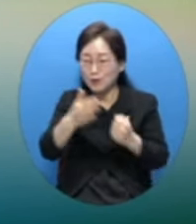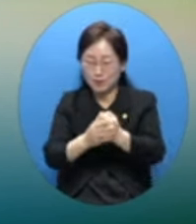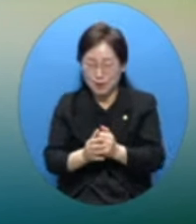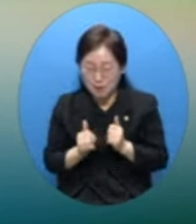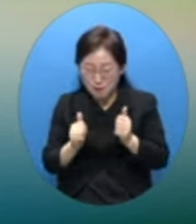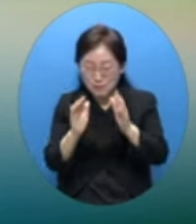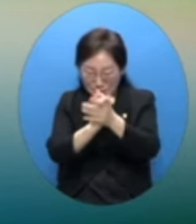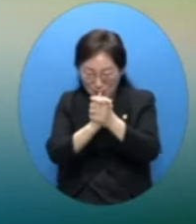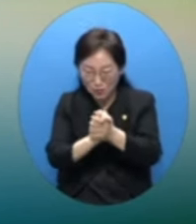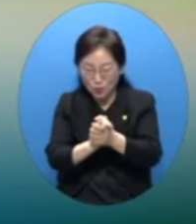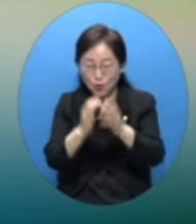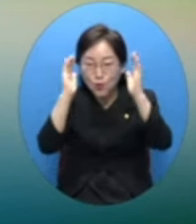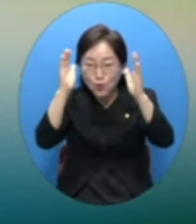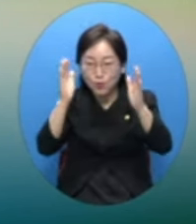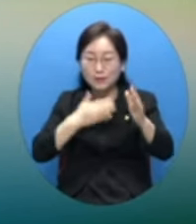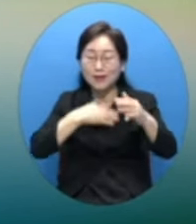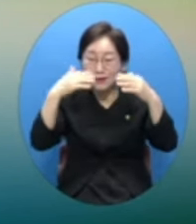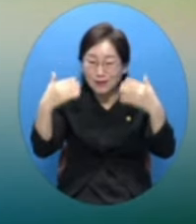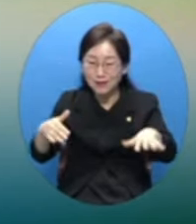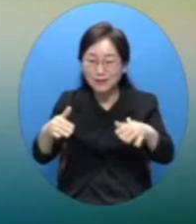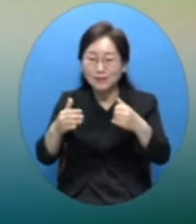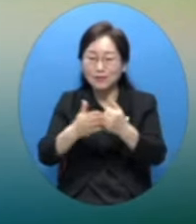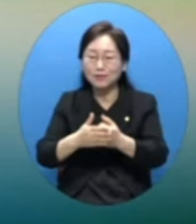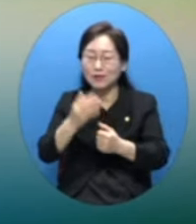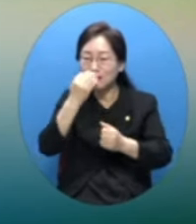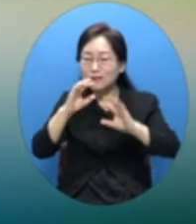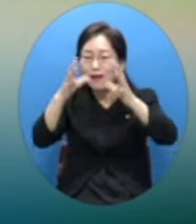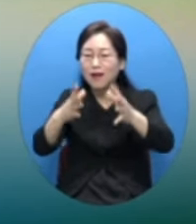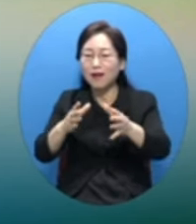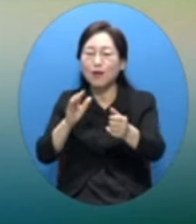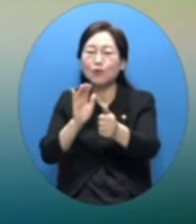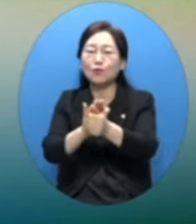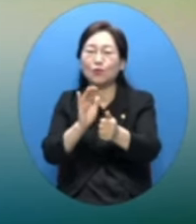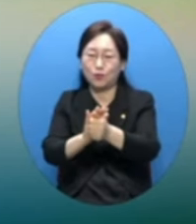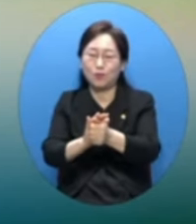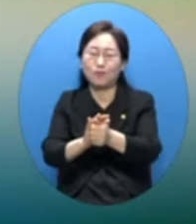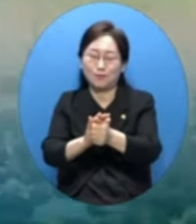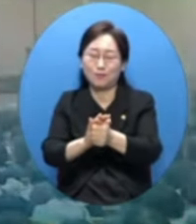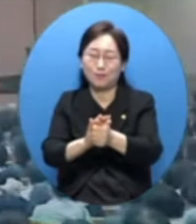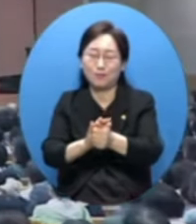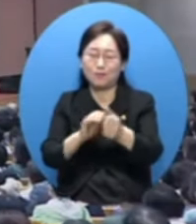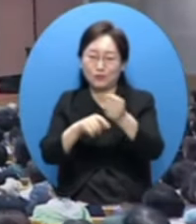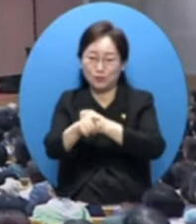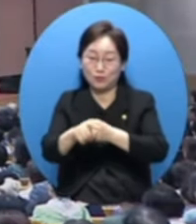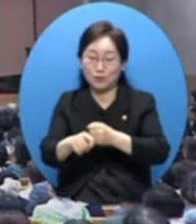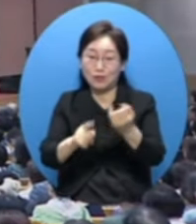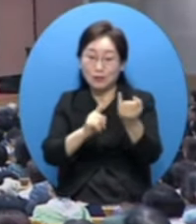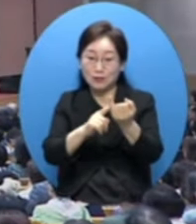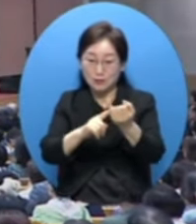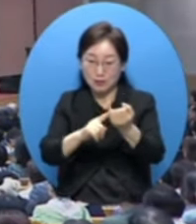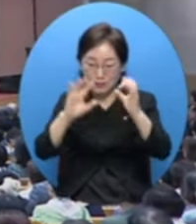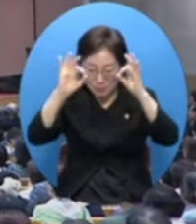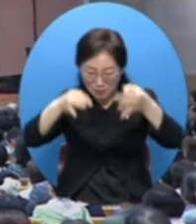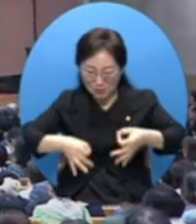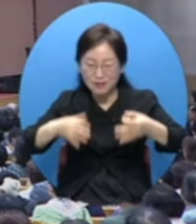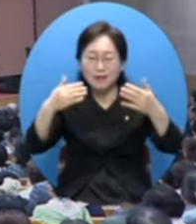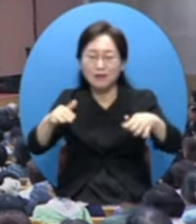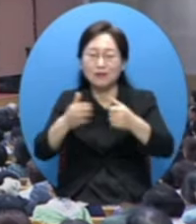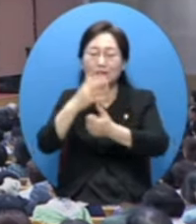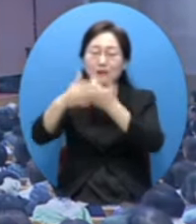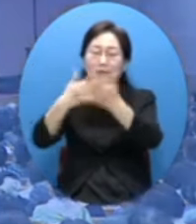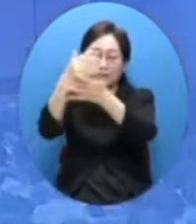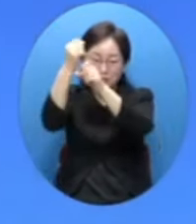공부했다. 나의 약함은 이 나라에 도움이 되었다. 그는 그가 약했기 때문에 더 하나님을 의지했고